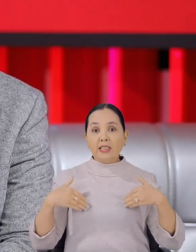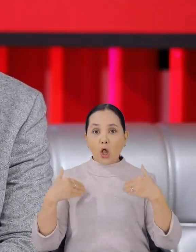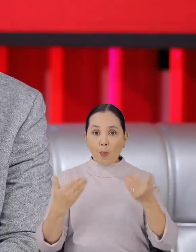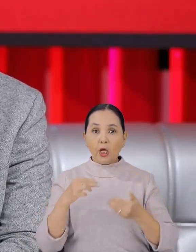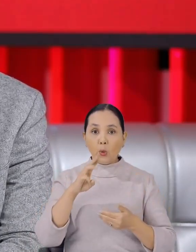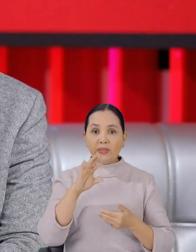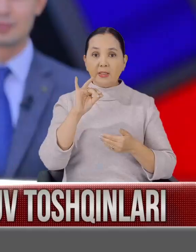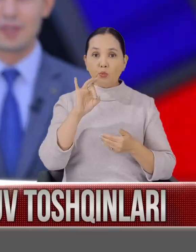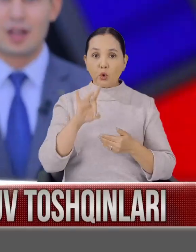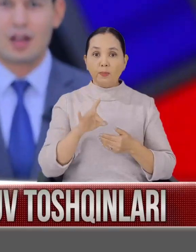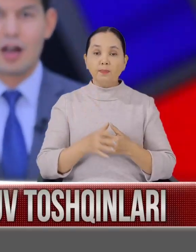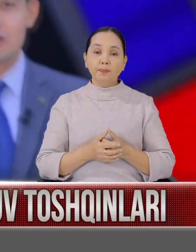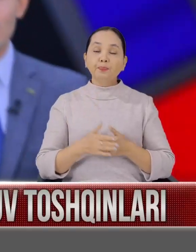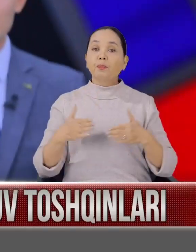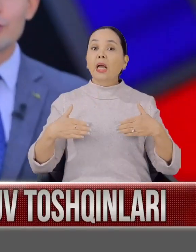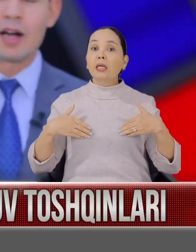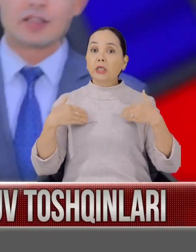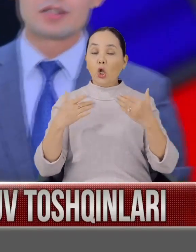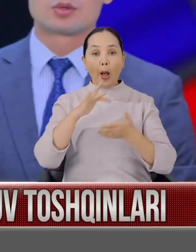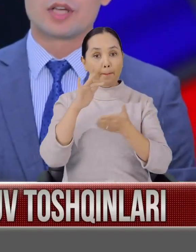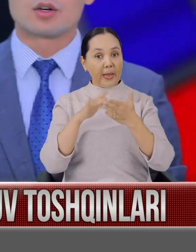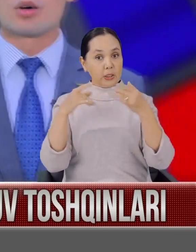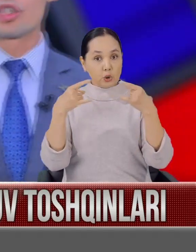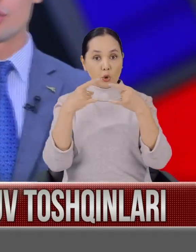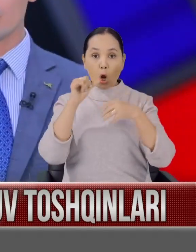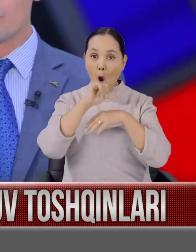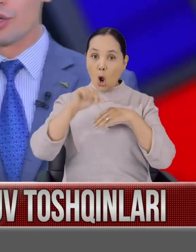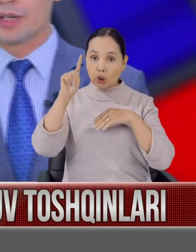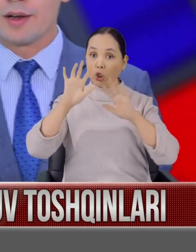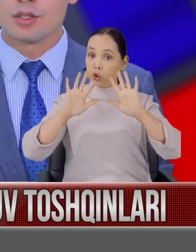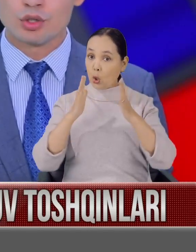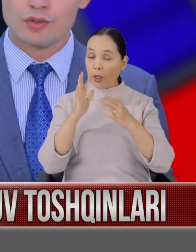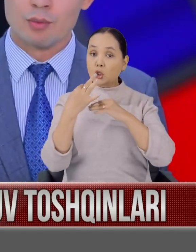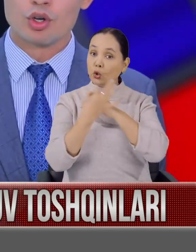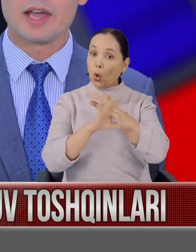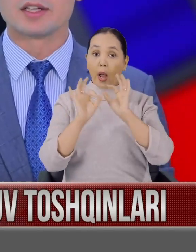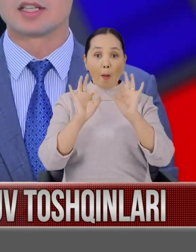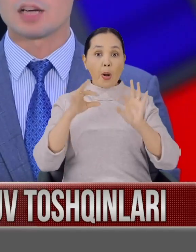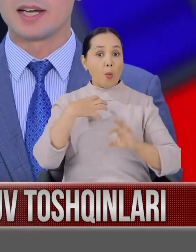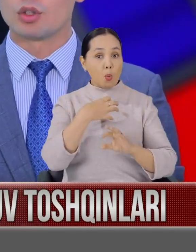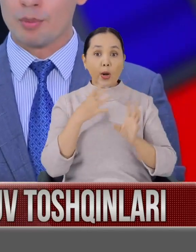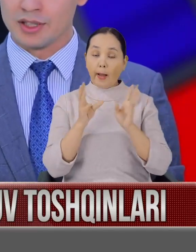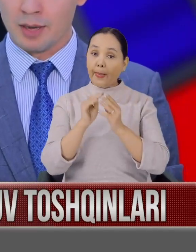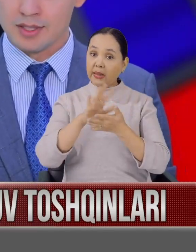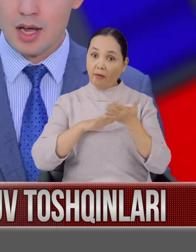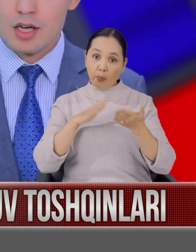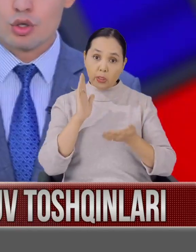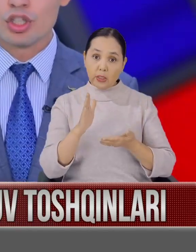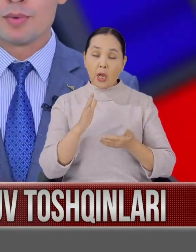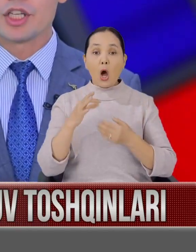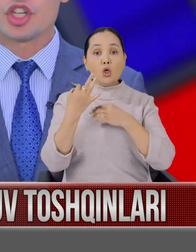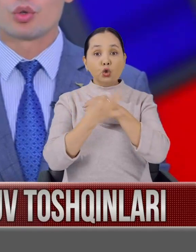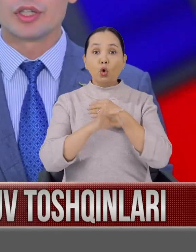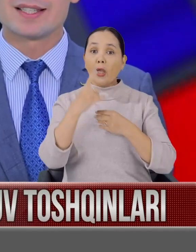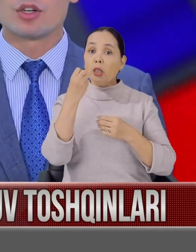alaykum Timur. Assalomu alaykum. Markaziy studiyani xorijda sodir bo'layotgan eng so'nggi va muhim yangiliklar bilan davom ettiramiz.